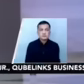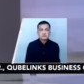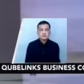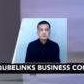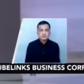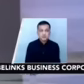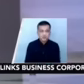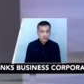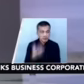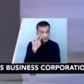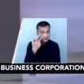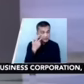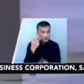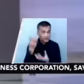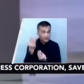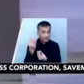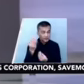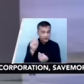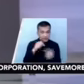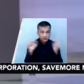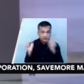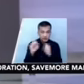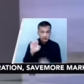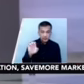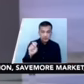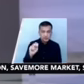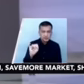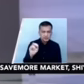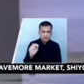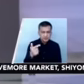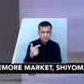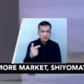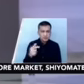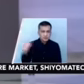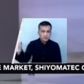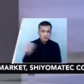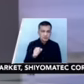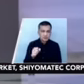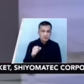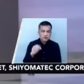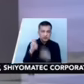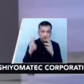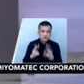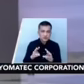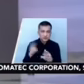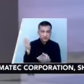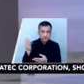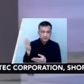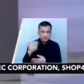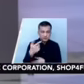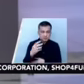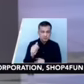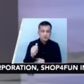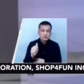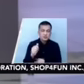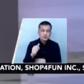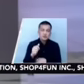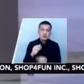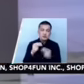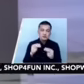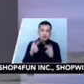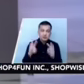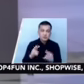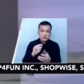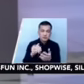Alamin natin ang update sa Bagyong Enteng. Makakasama natin ang weather presenter ng GMA Integrated News Weather Center, si